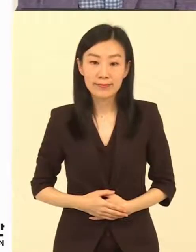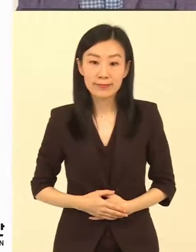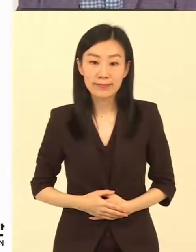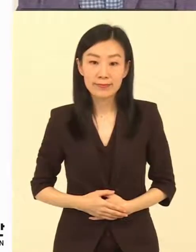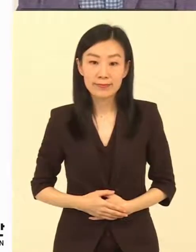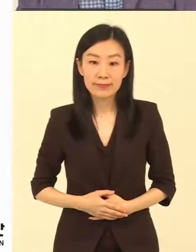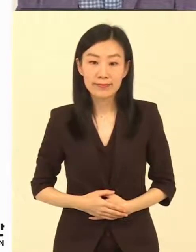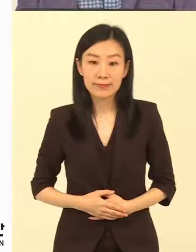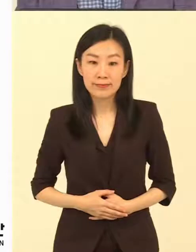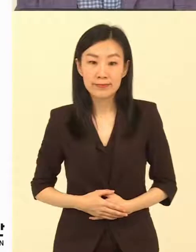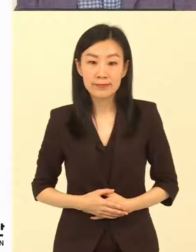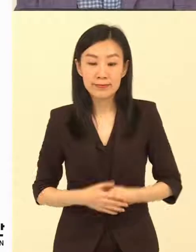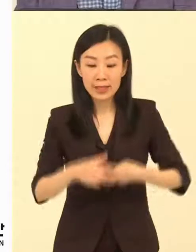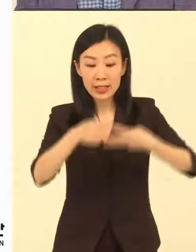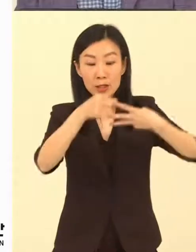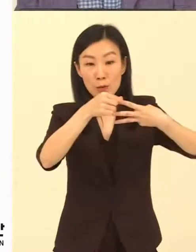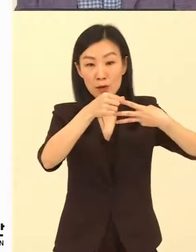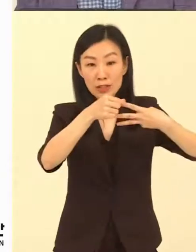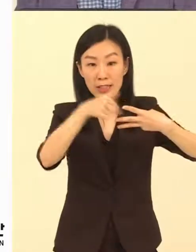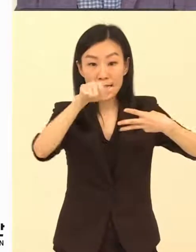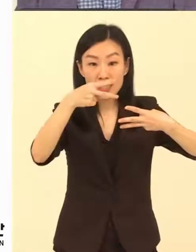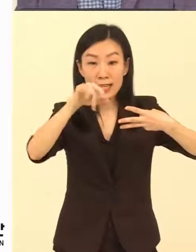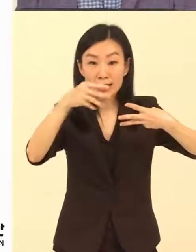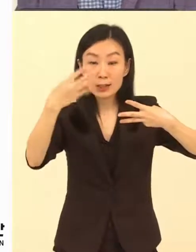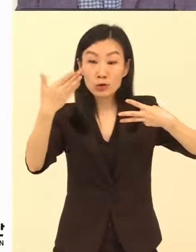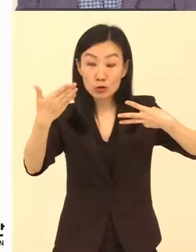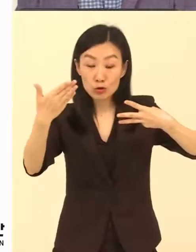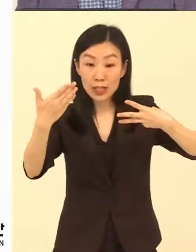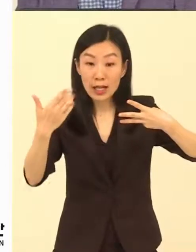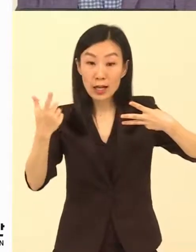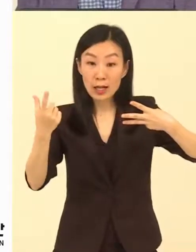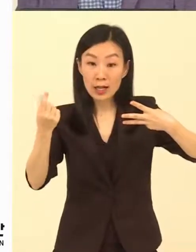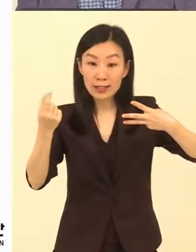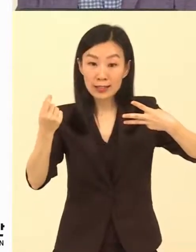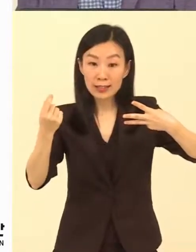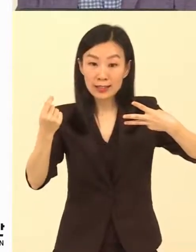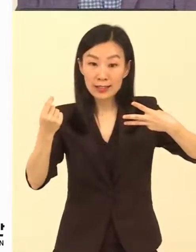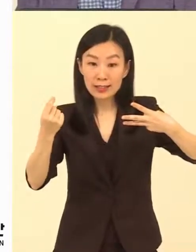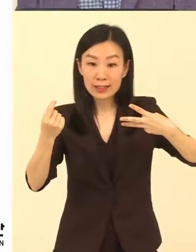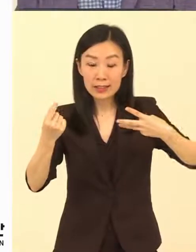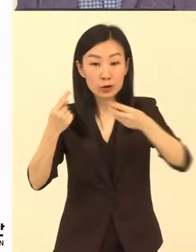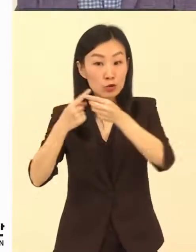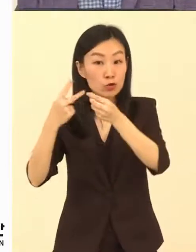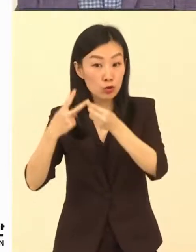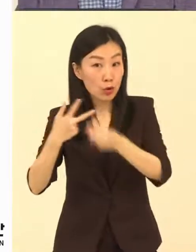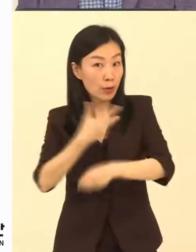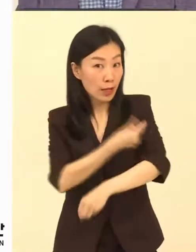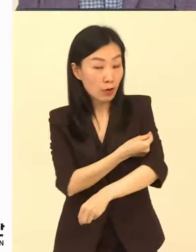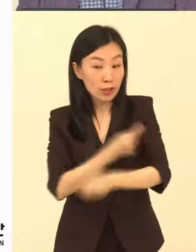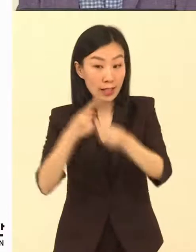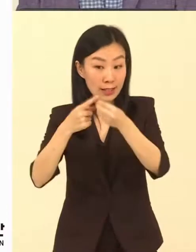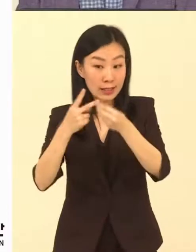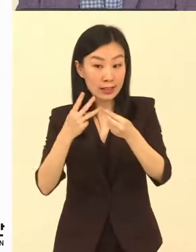가다실 국가와 같은 조건으로 2회 내지 3회 예방 접종할 수 있겠습니다.